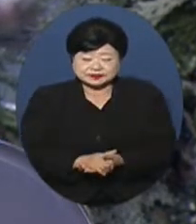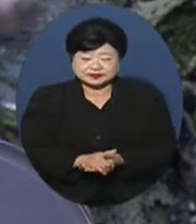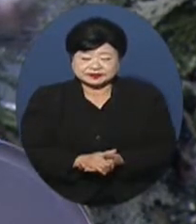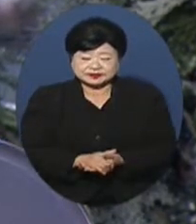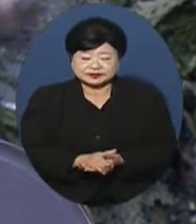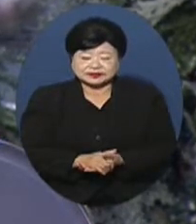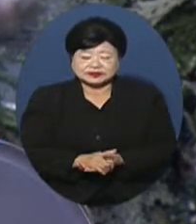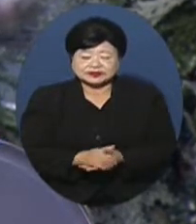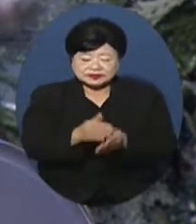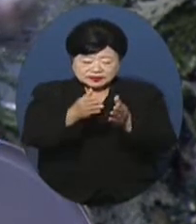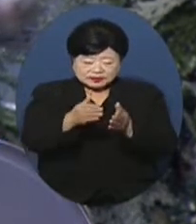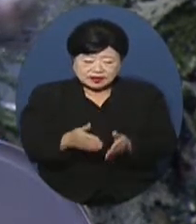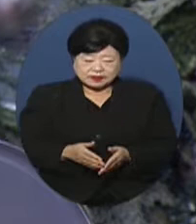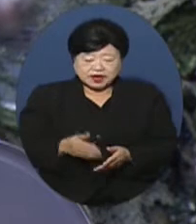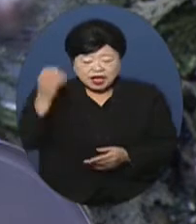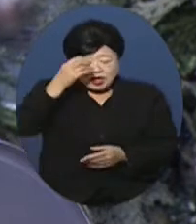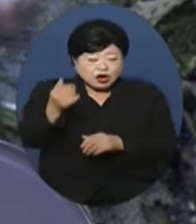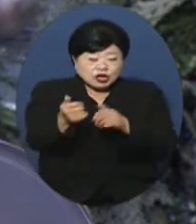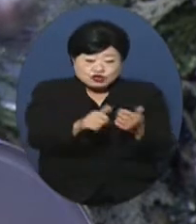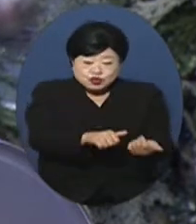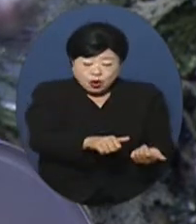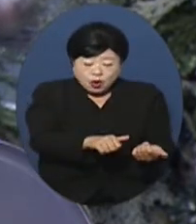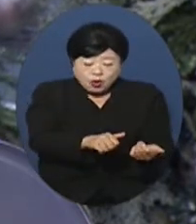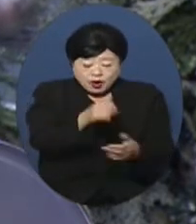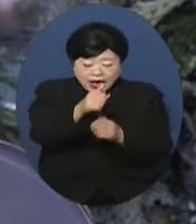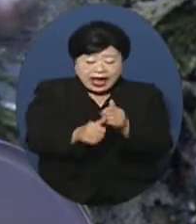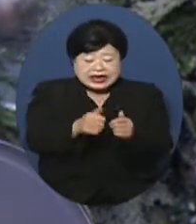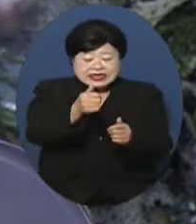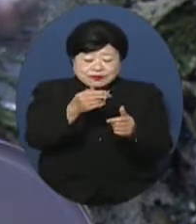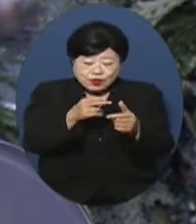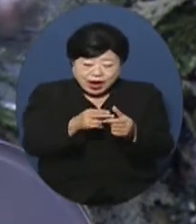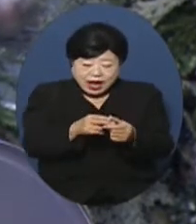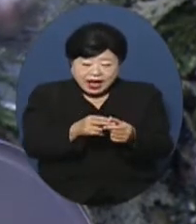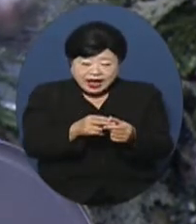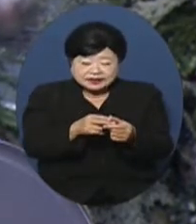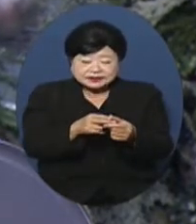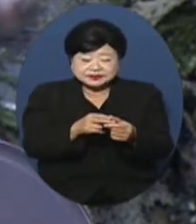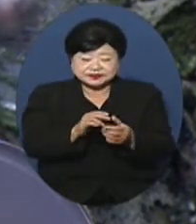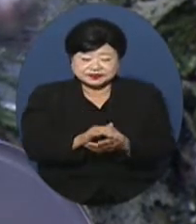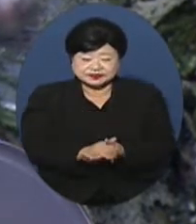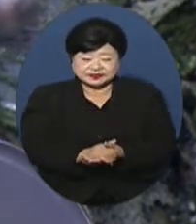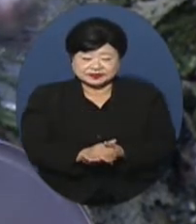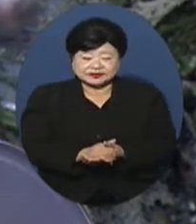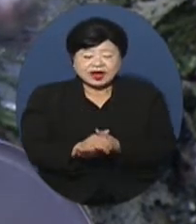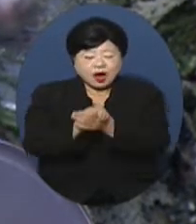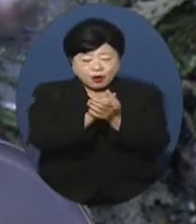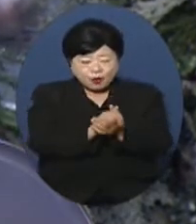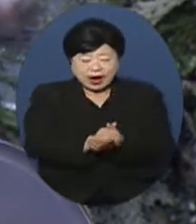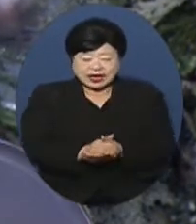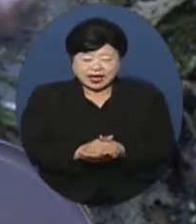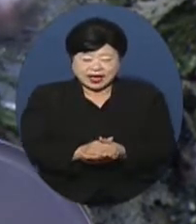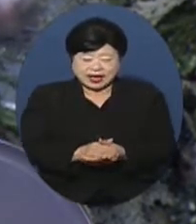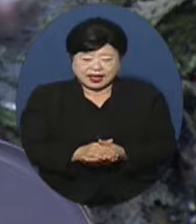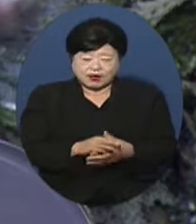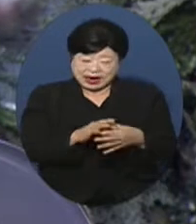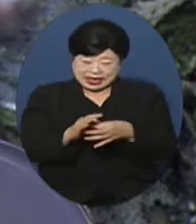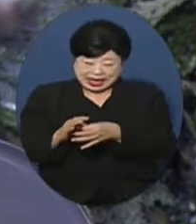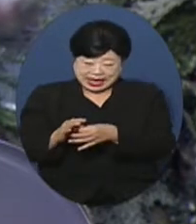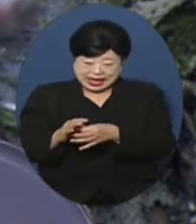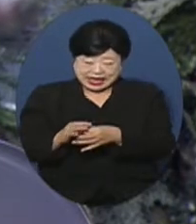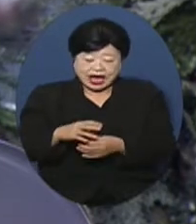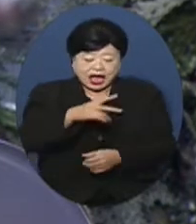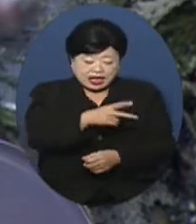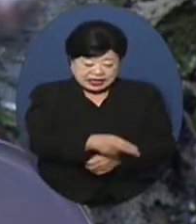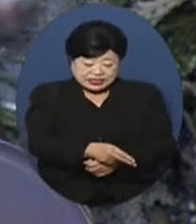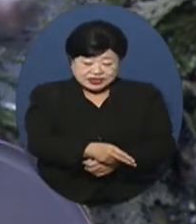날 내 아말 명이 죽고 한 아니 뭐야 관계를 으 탄 젤